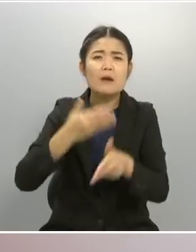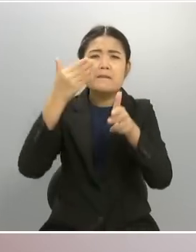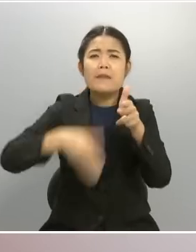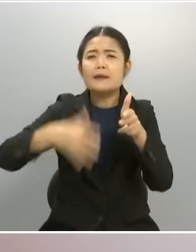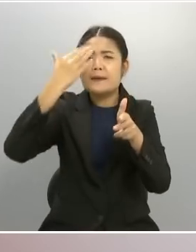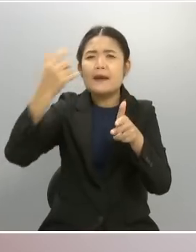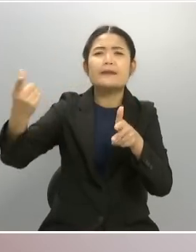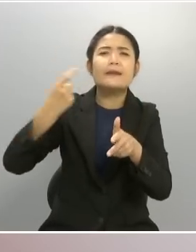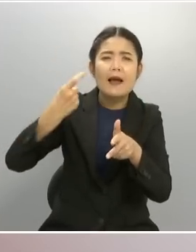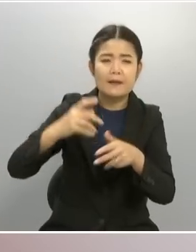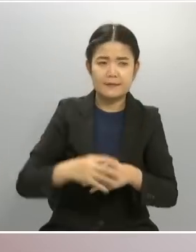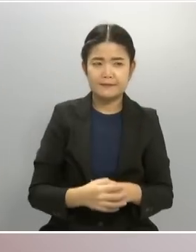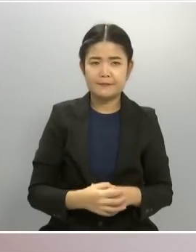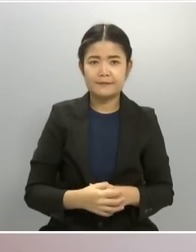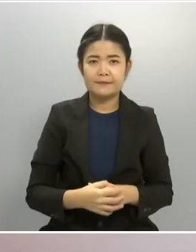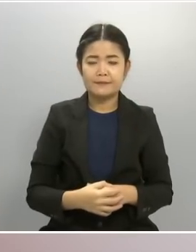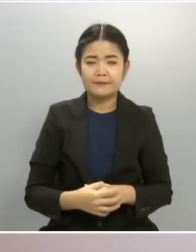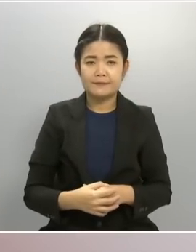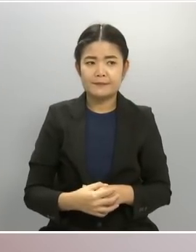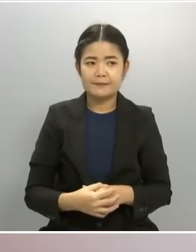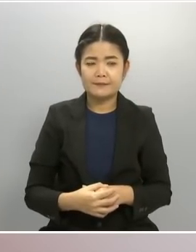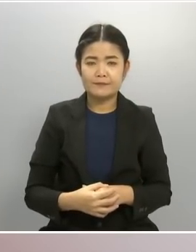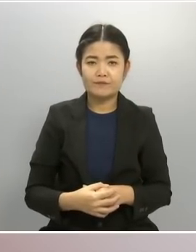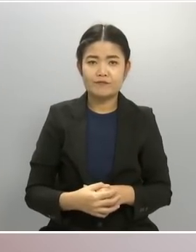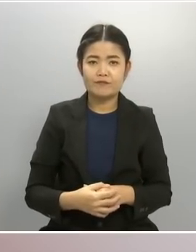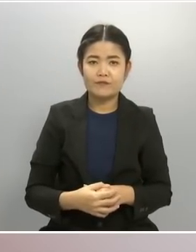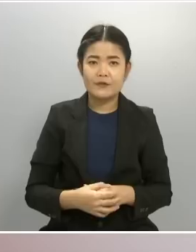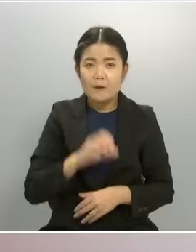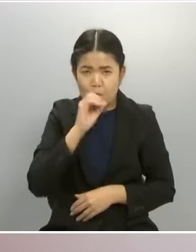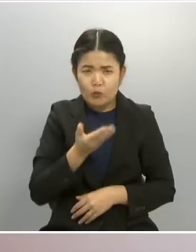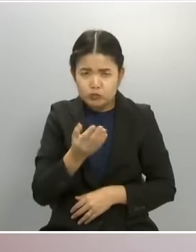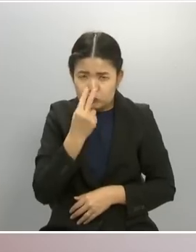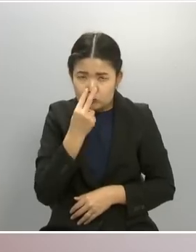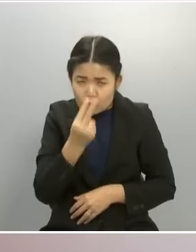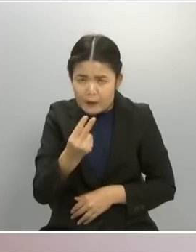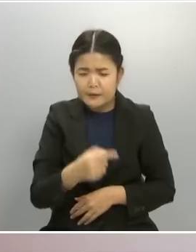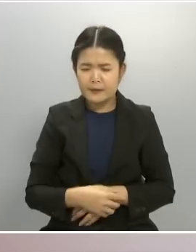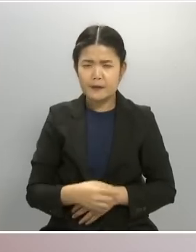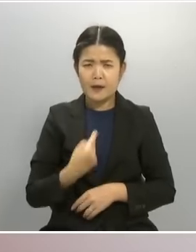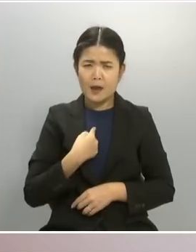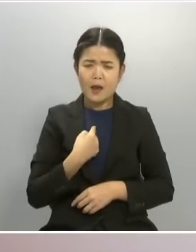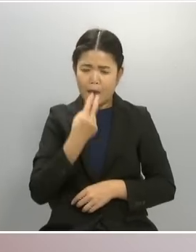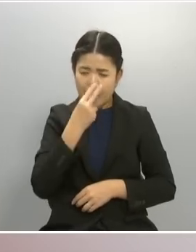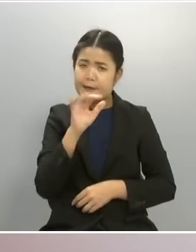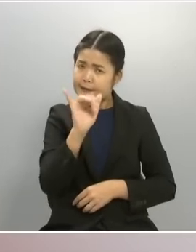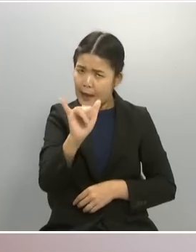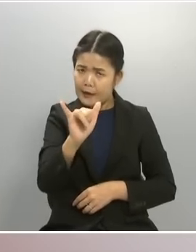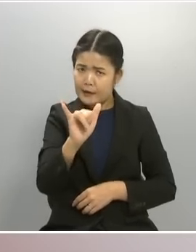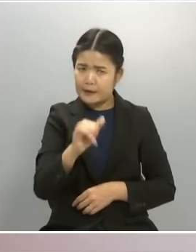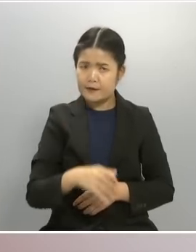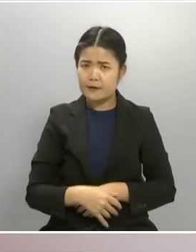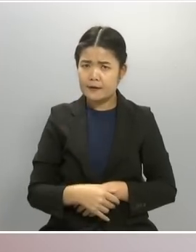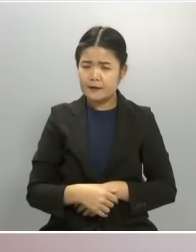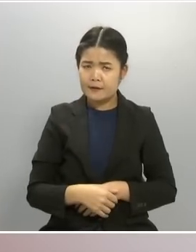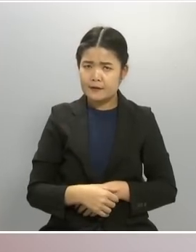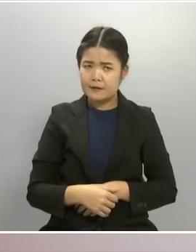คะนี่ยกเป็นตัวอย่างท่านผู้ชมฮะพี่ส่องให้เห็นของพี่สิคะหนูยังไม่เห็นพี่เลยค่ะพี่เห็นของพี่ด้วยสิคะ